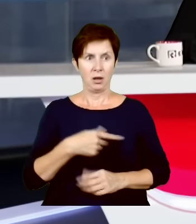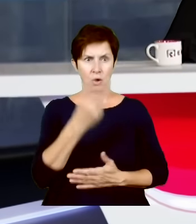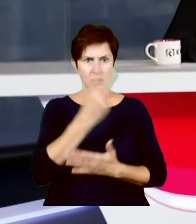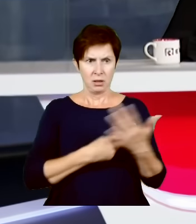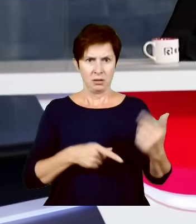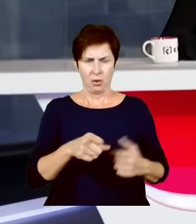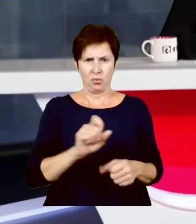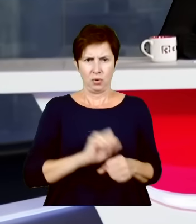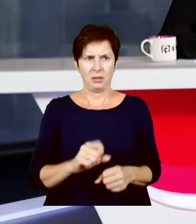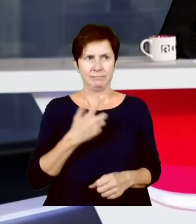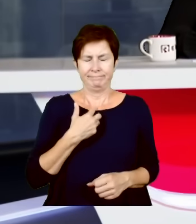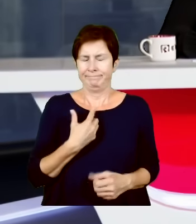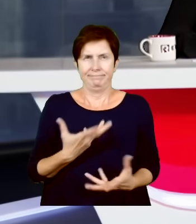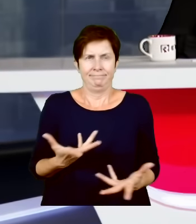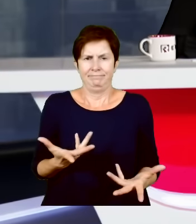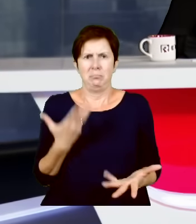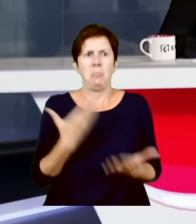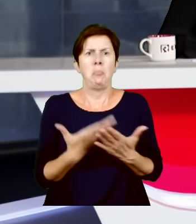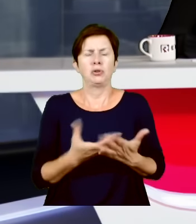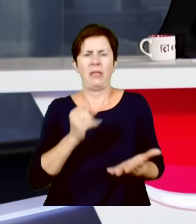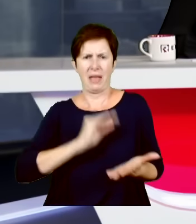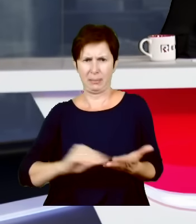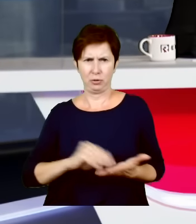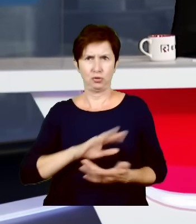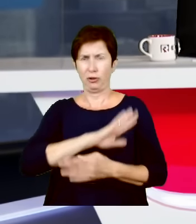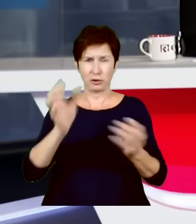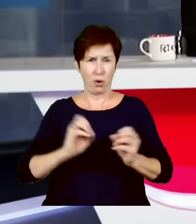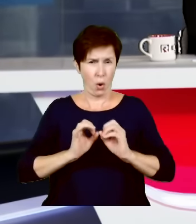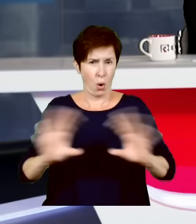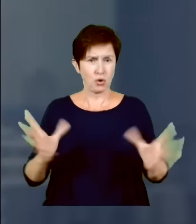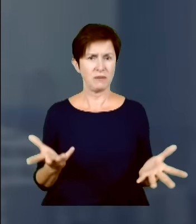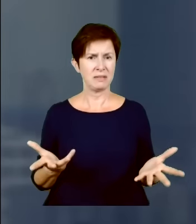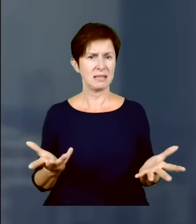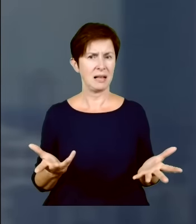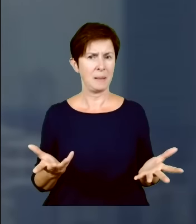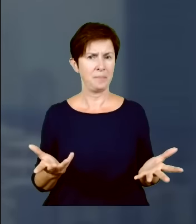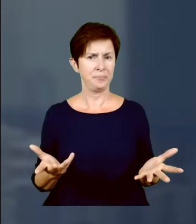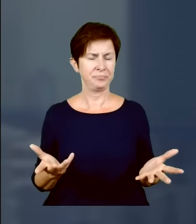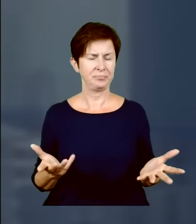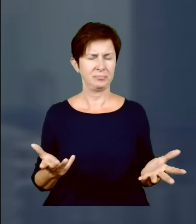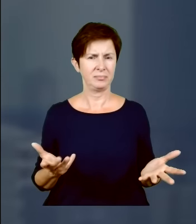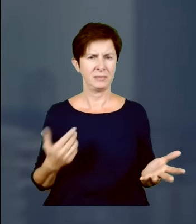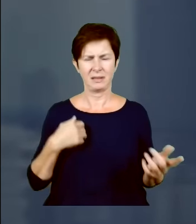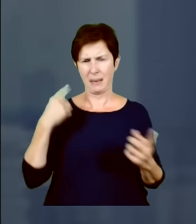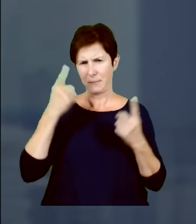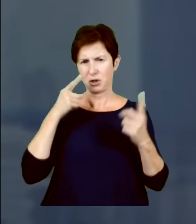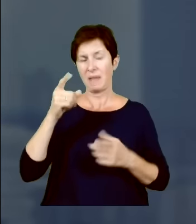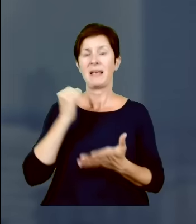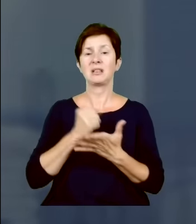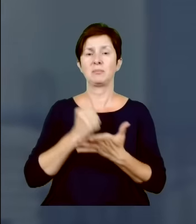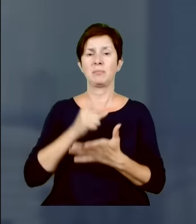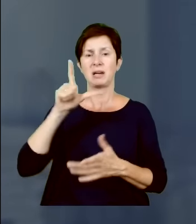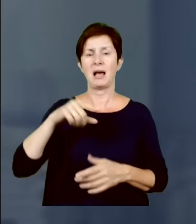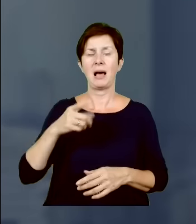oczywiste i po co coś takiego w ogóle pisać to jest Ja mam wrażenie że ta sprawa wiceministra ciążyńskiego